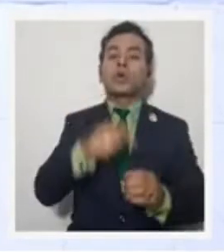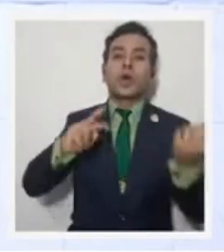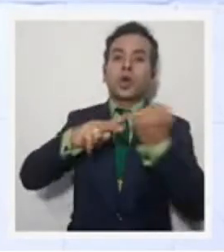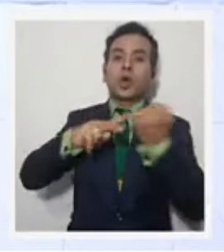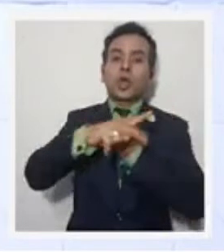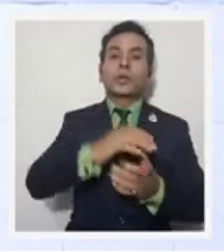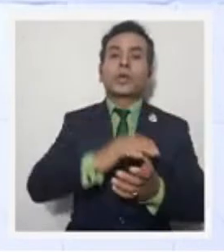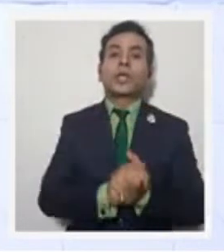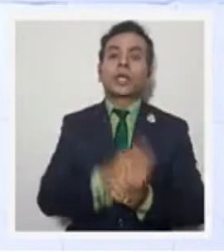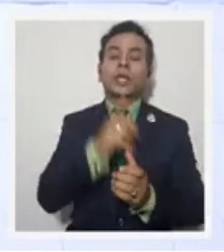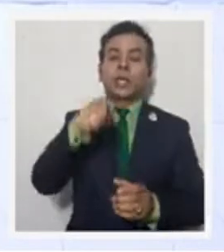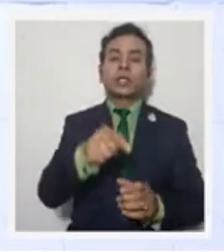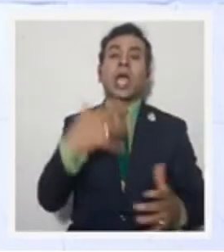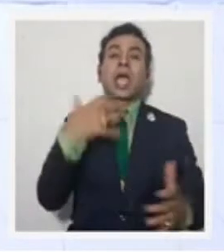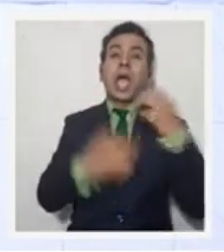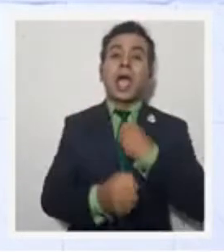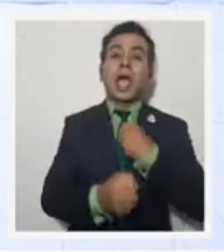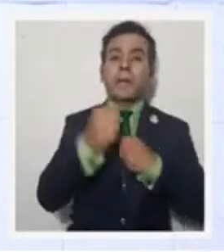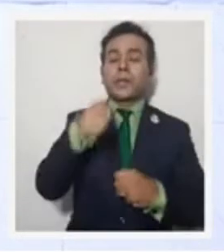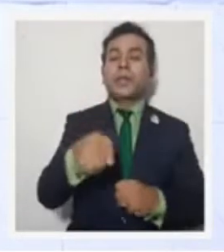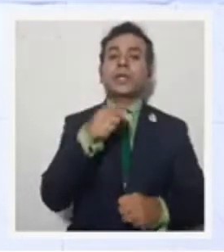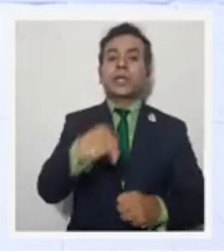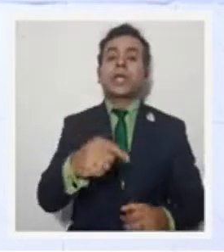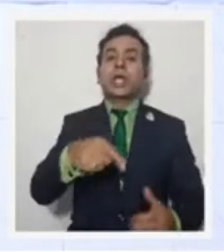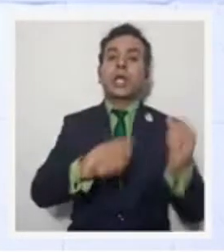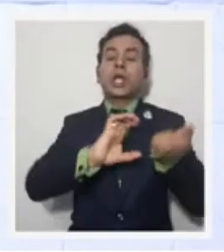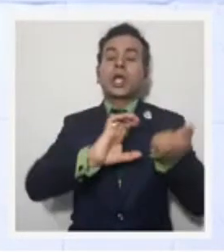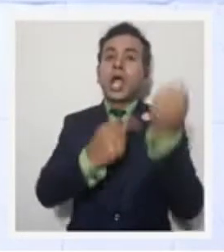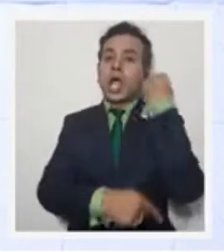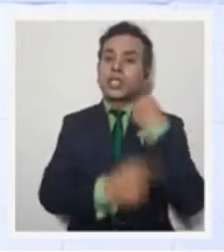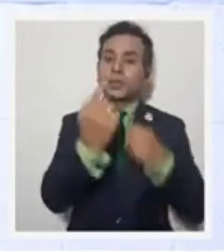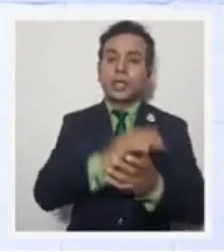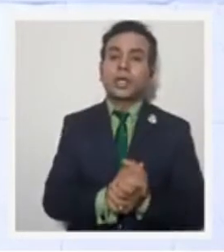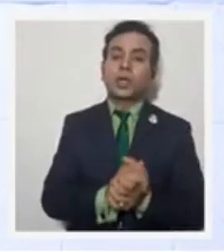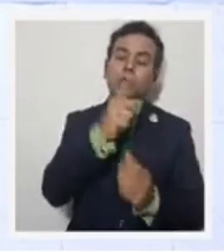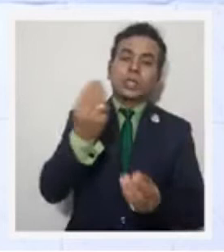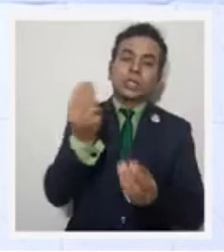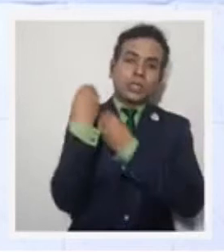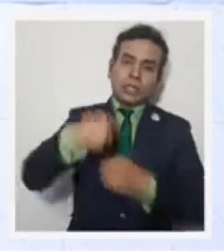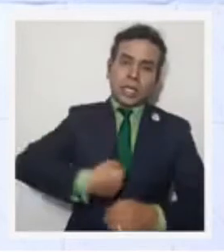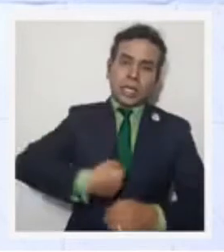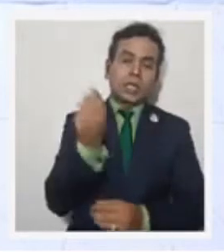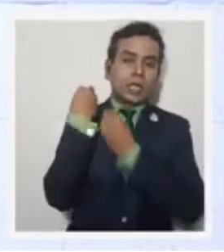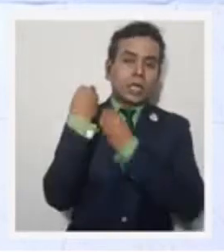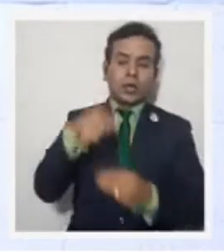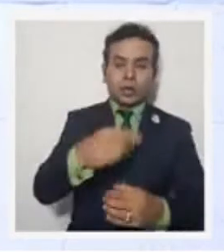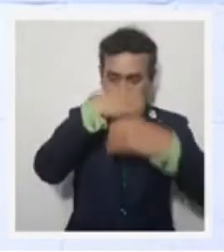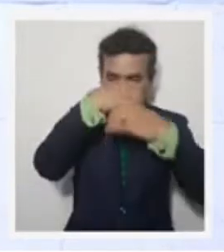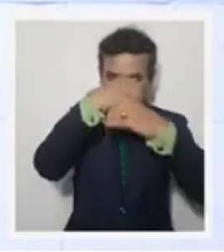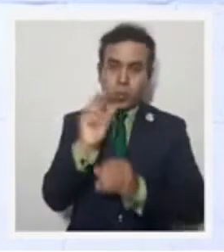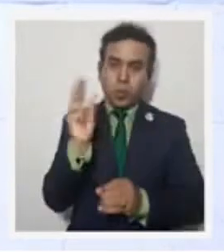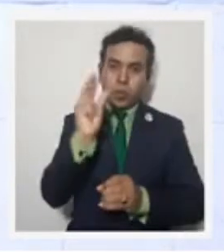প্যাথোলজি তাদের আওতায় যশোর চট্টগ্রাম বগুড়া এবং রংপুরের কম্বাইন্ড মিলিটারি হসপিটাল